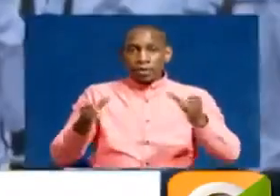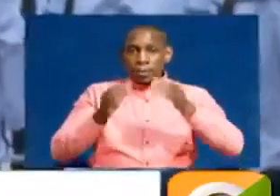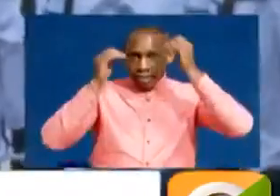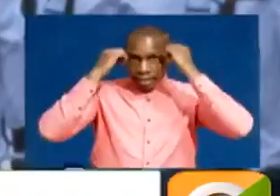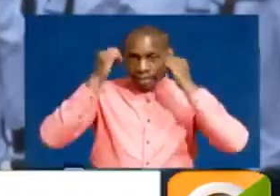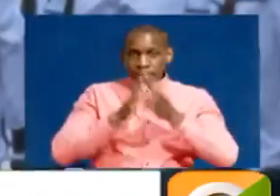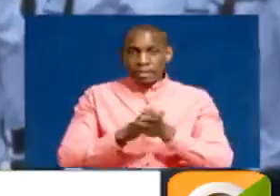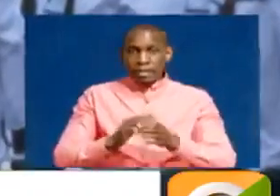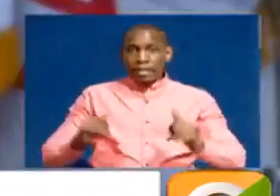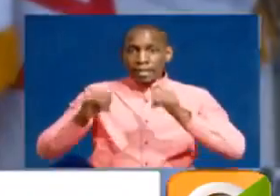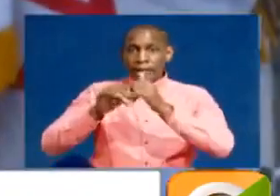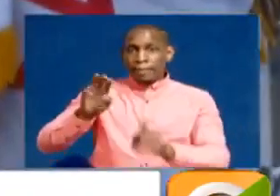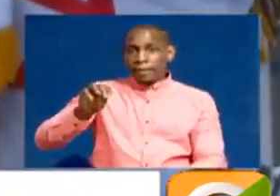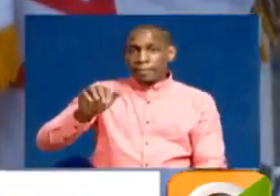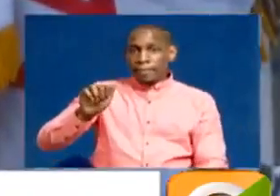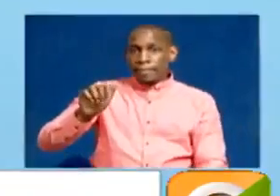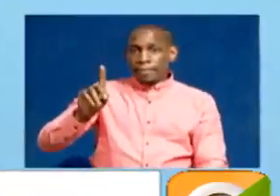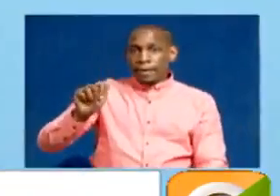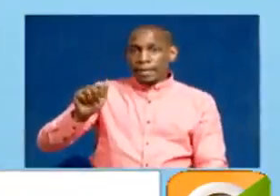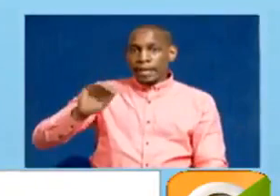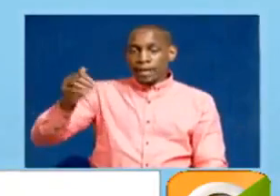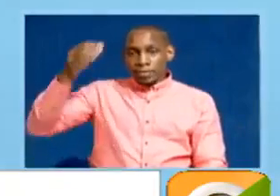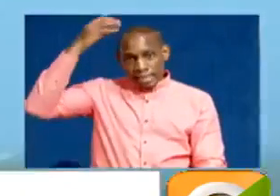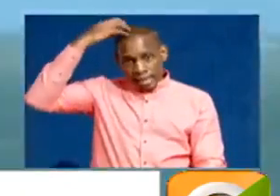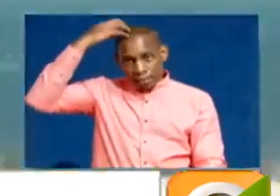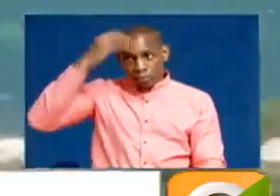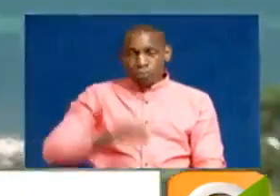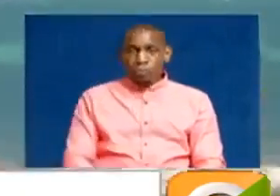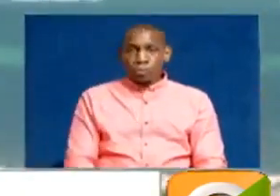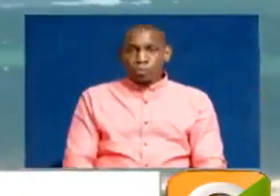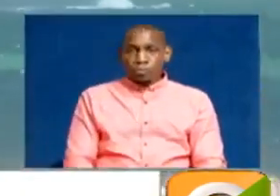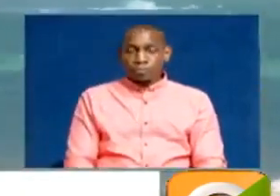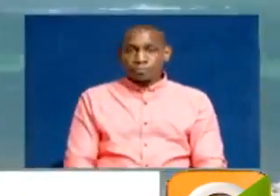kijeshi katika kambi ya Manda, kaunti ya Lamu.